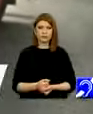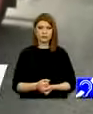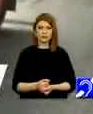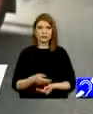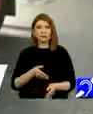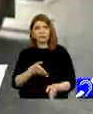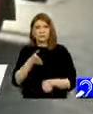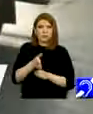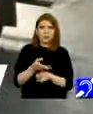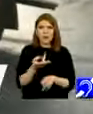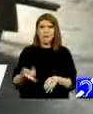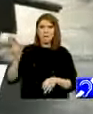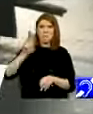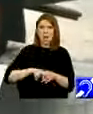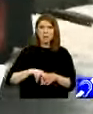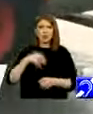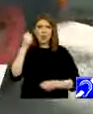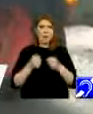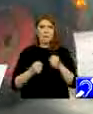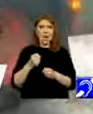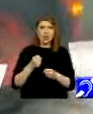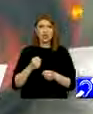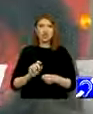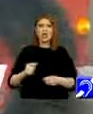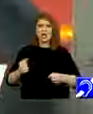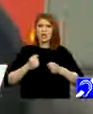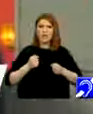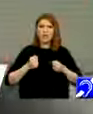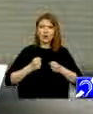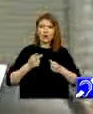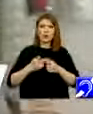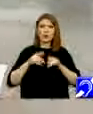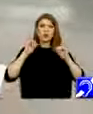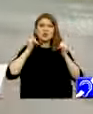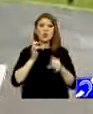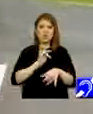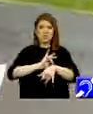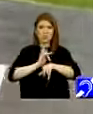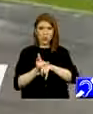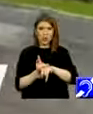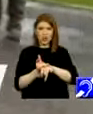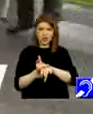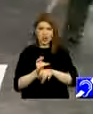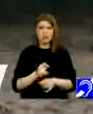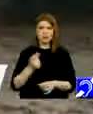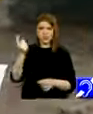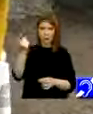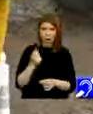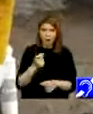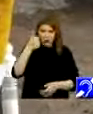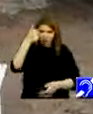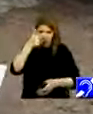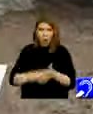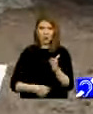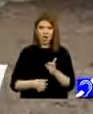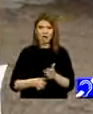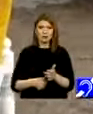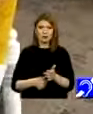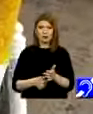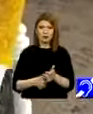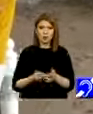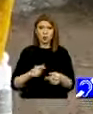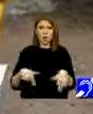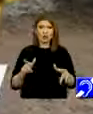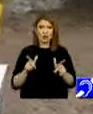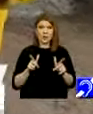Au intervenit mai multe echipaje ale serviciului voluntar pentru situații de urgență Șiria. Au venit dintr-o dată, așa? Da, au venit dintr-o